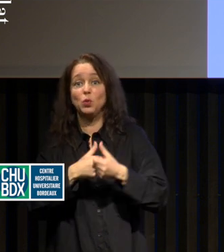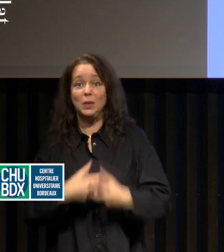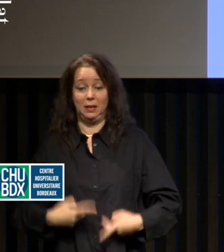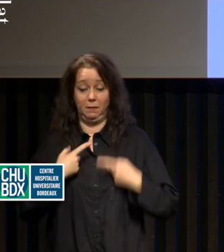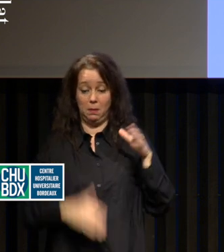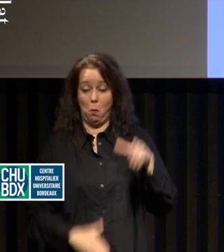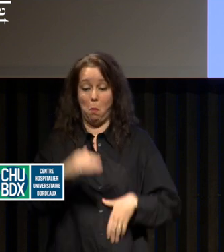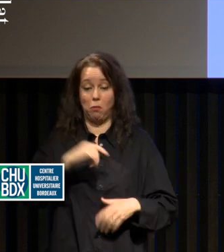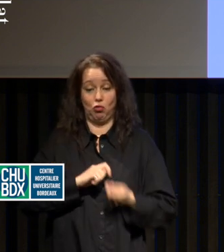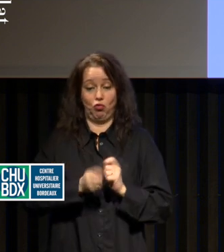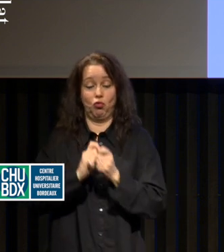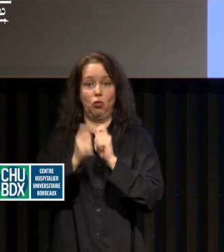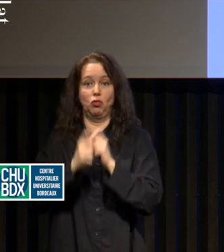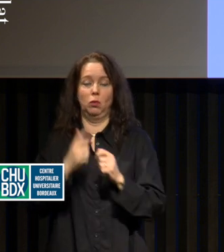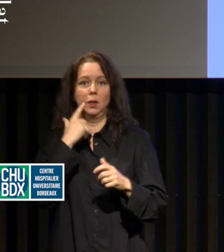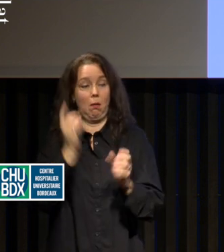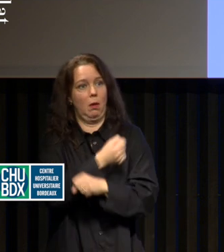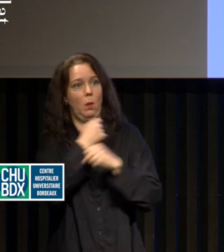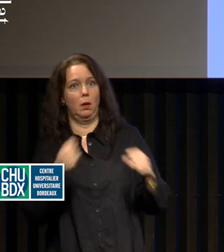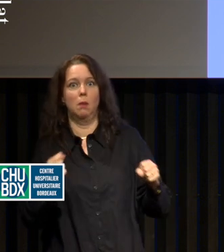assez vertigineux et assez considérable.